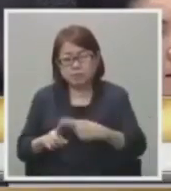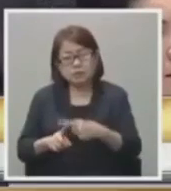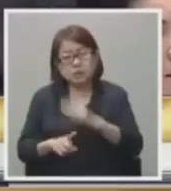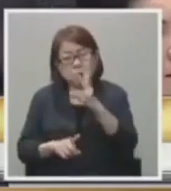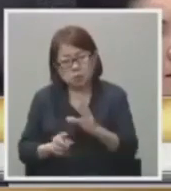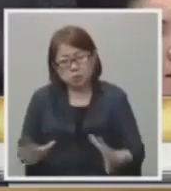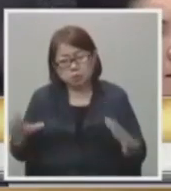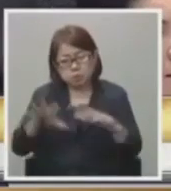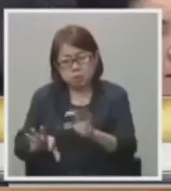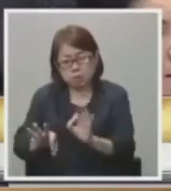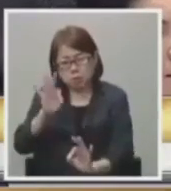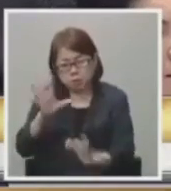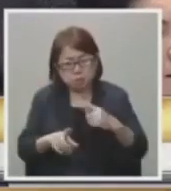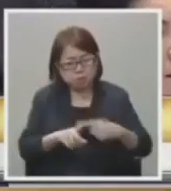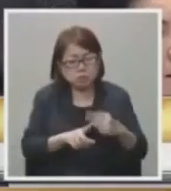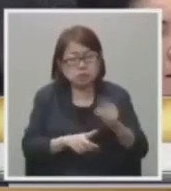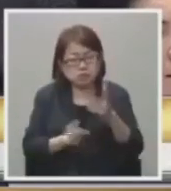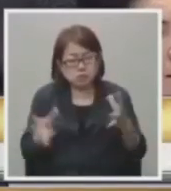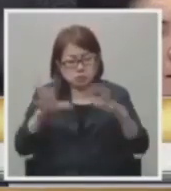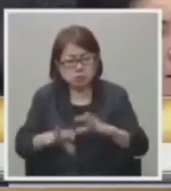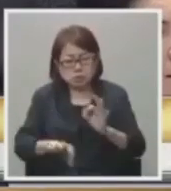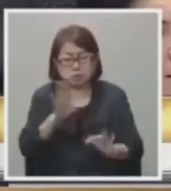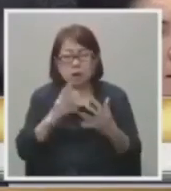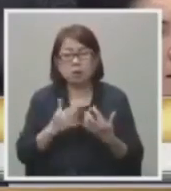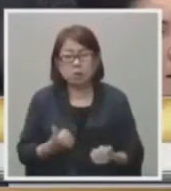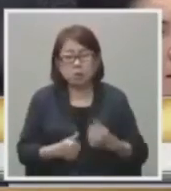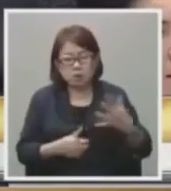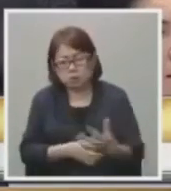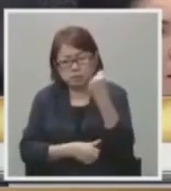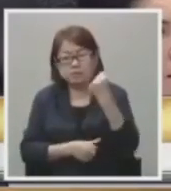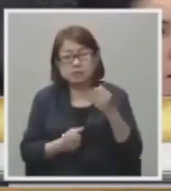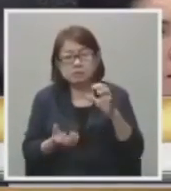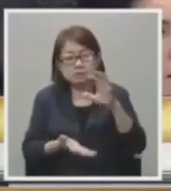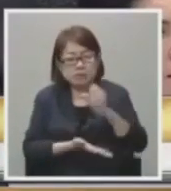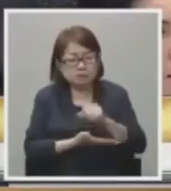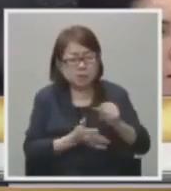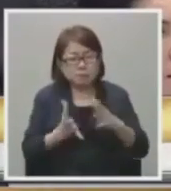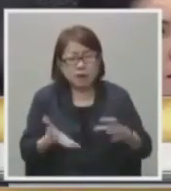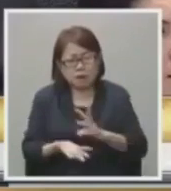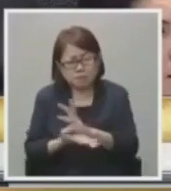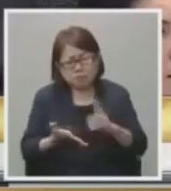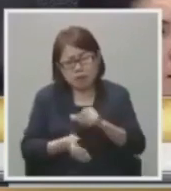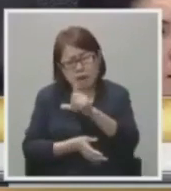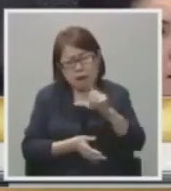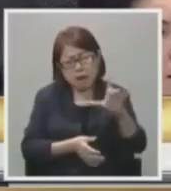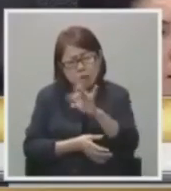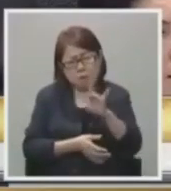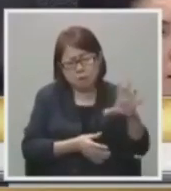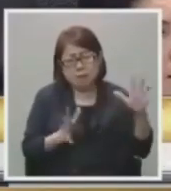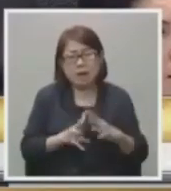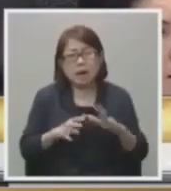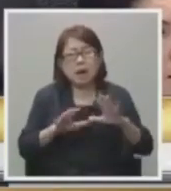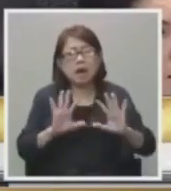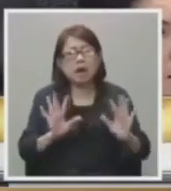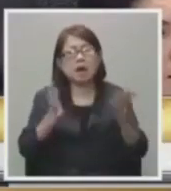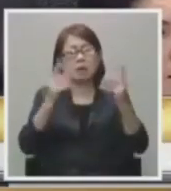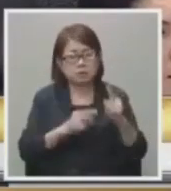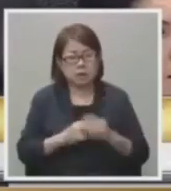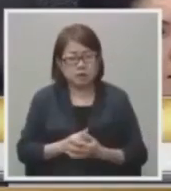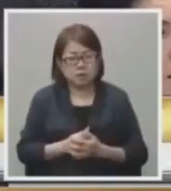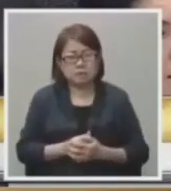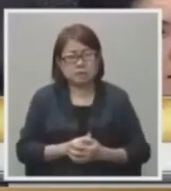าทีวันนี้จับมากมายเลยเป็นร้อยล้านเม็ดรวมแล้วเอาไปไหนพูดแ